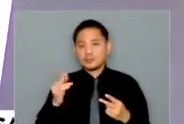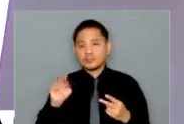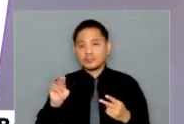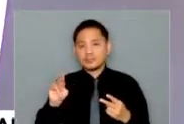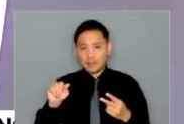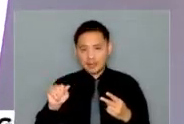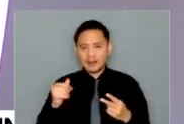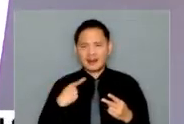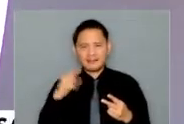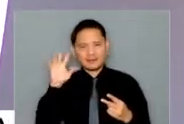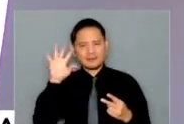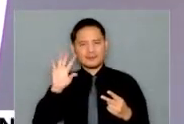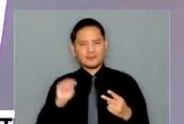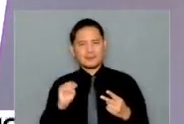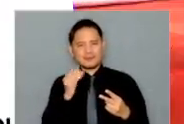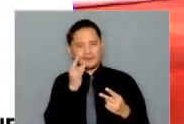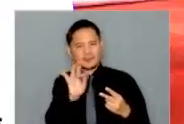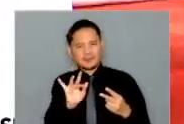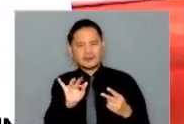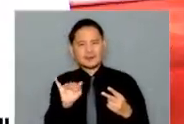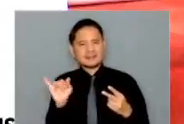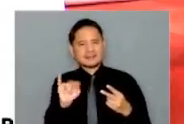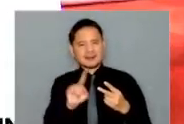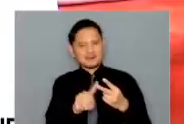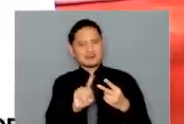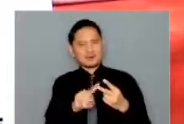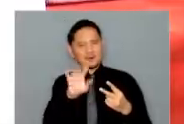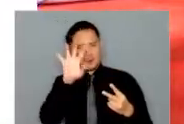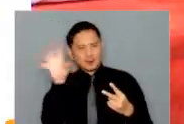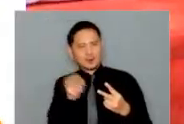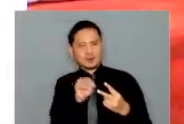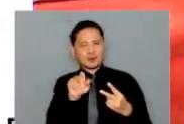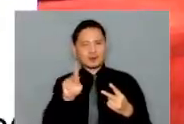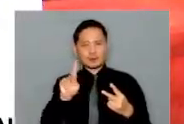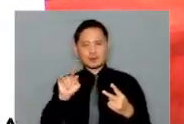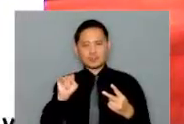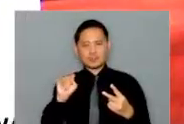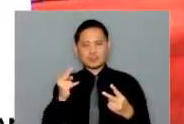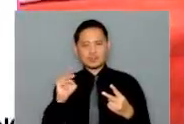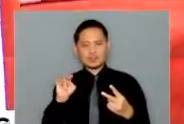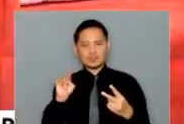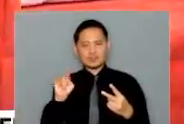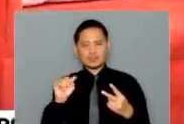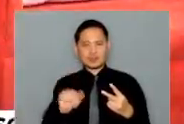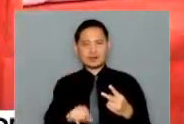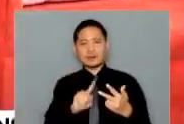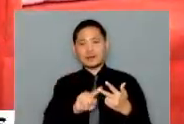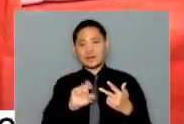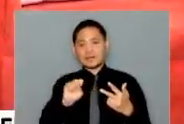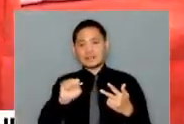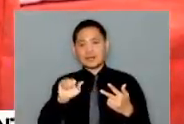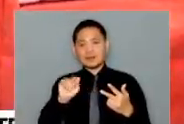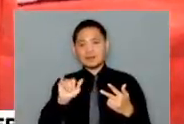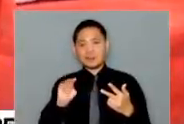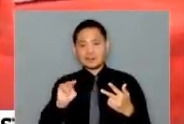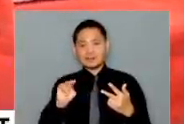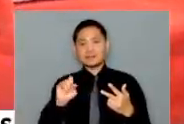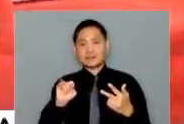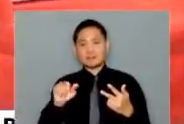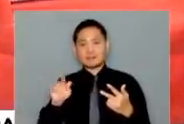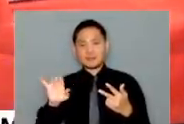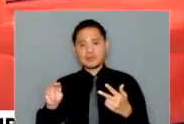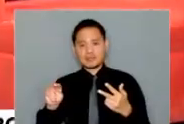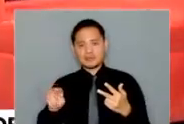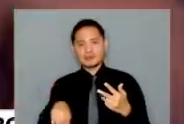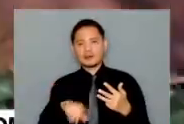Na may pang kuchinta lang po. Pero yung pagka, ito pong sapin-sapin and yung ube, pwede po maging magkapares po yung